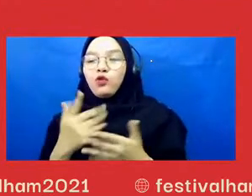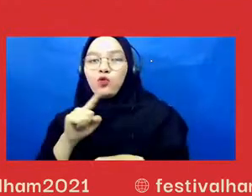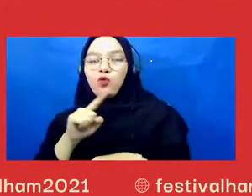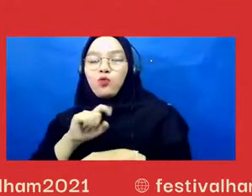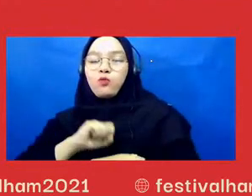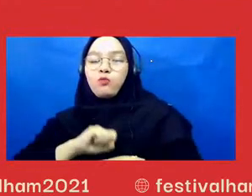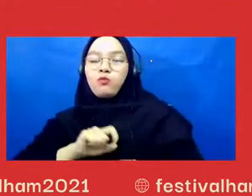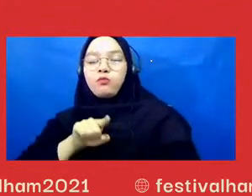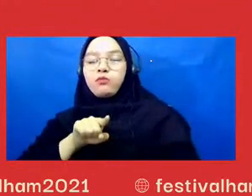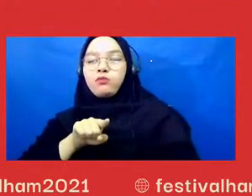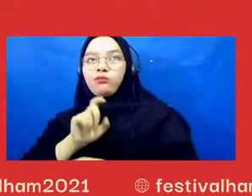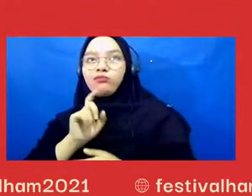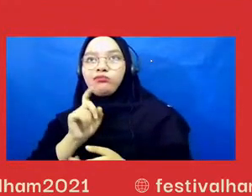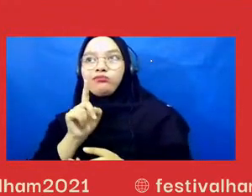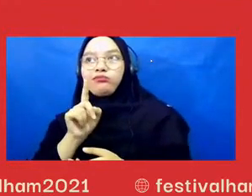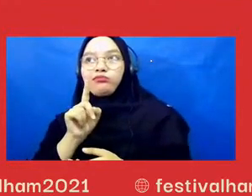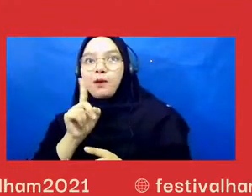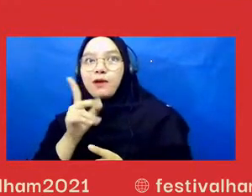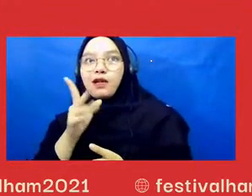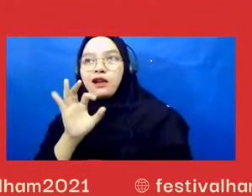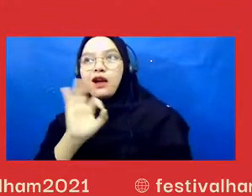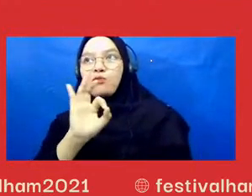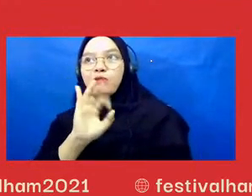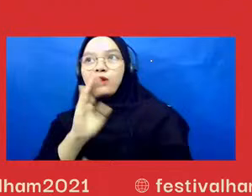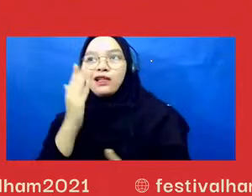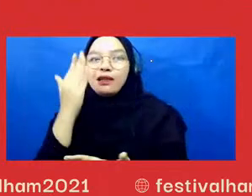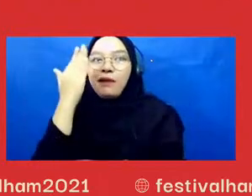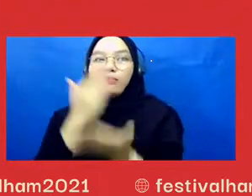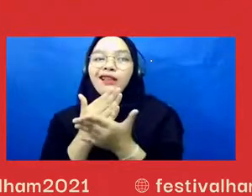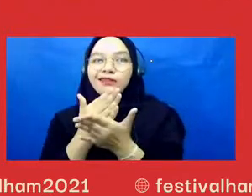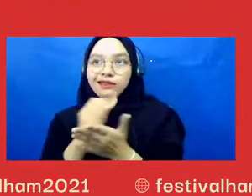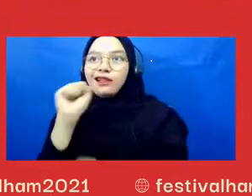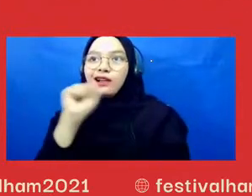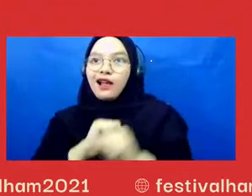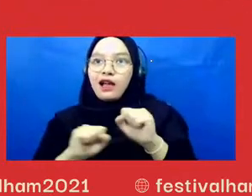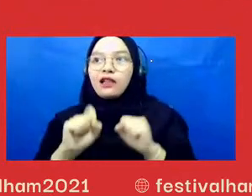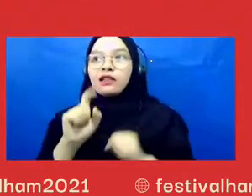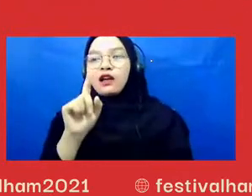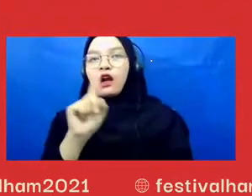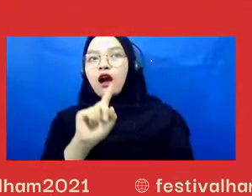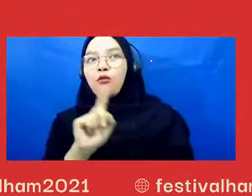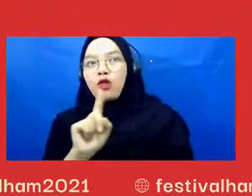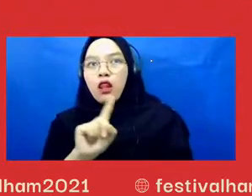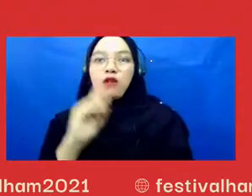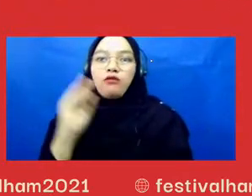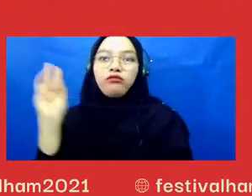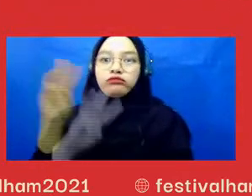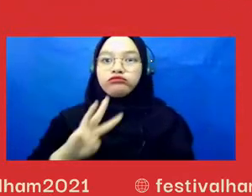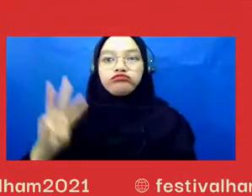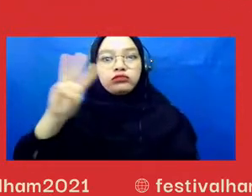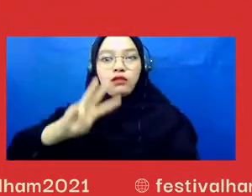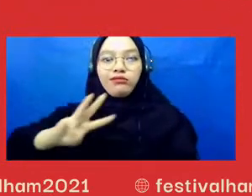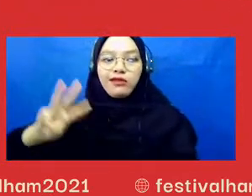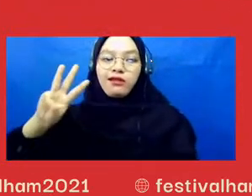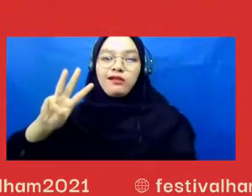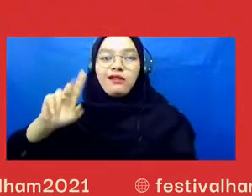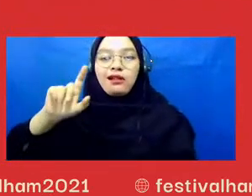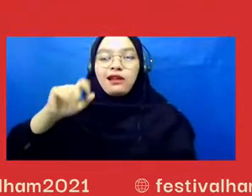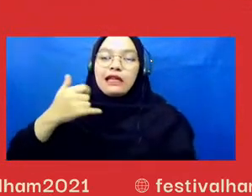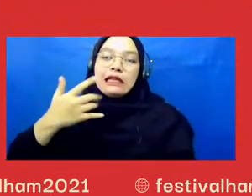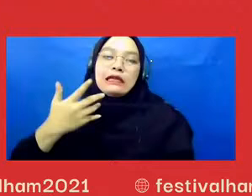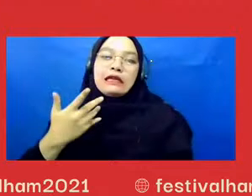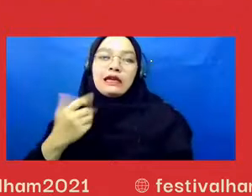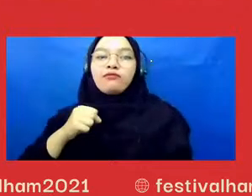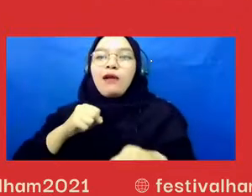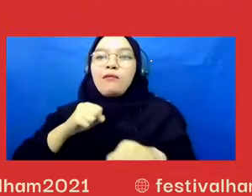tidak boleh ada pergerakan, tidak boleh ada yang piknik, maka pendapatan daerah langsung turun. Nah, itu